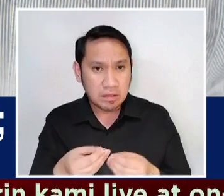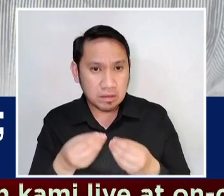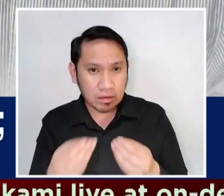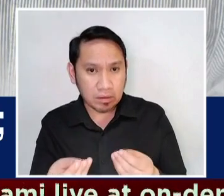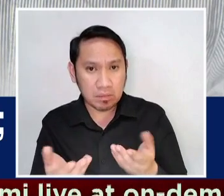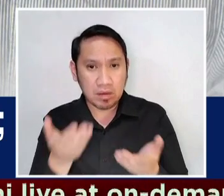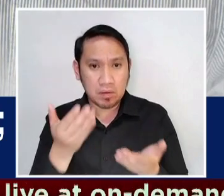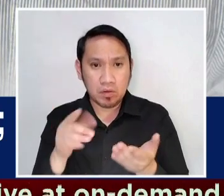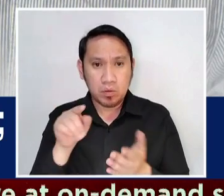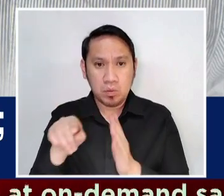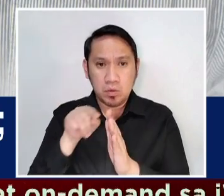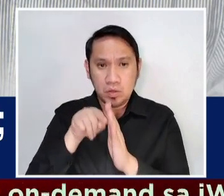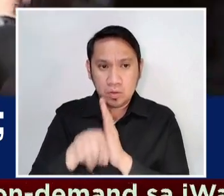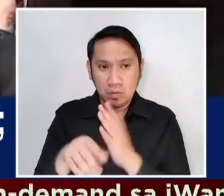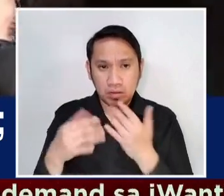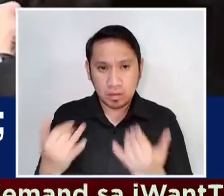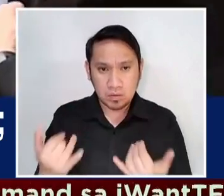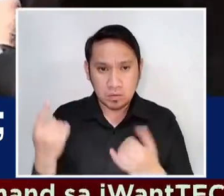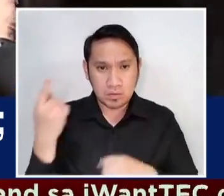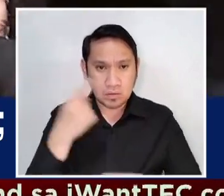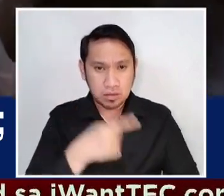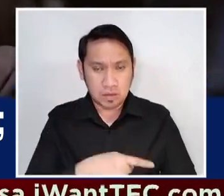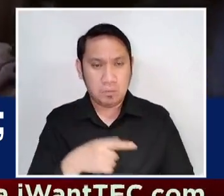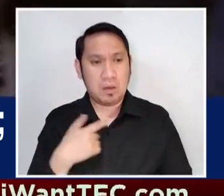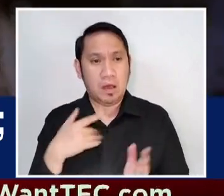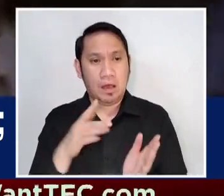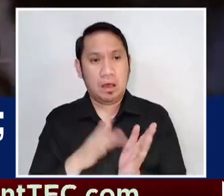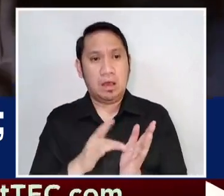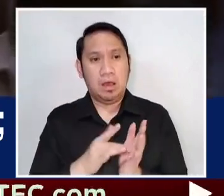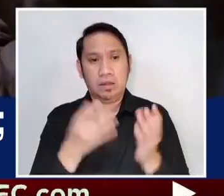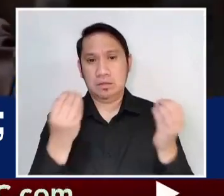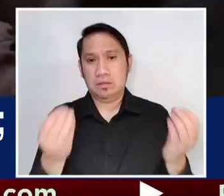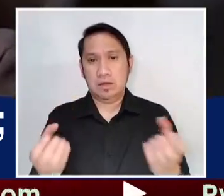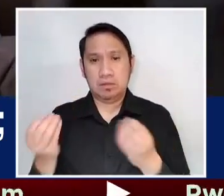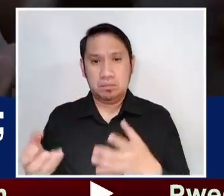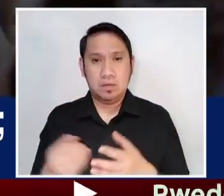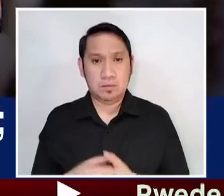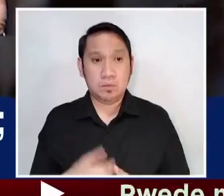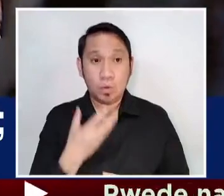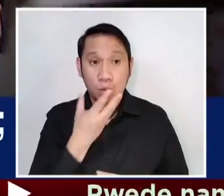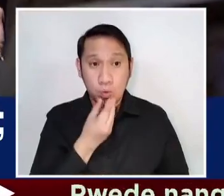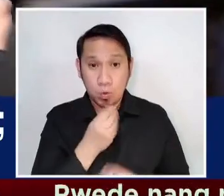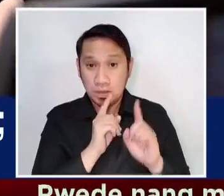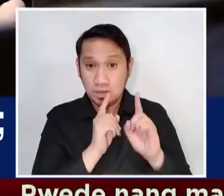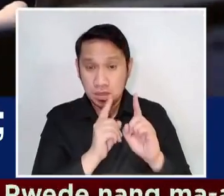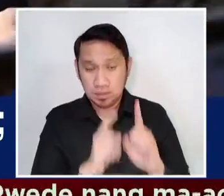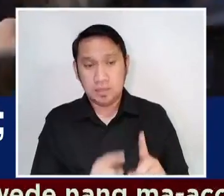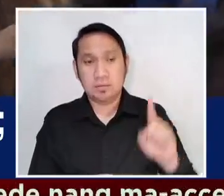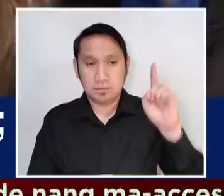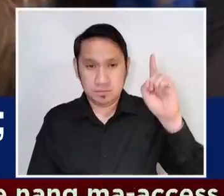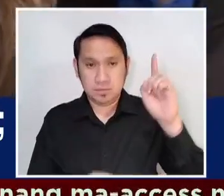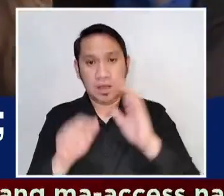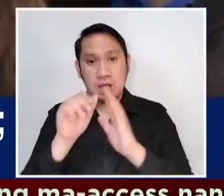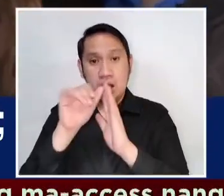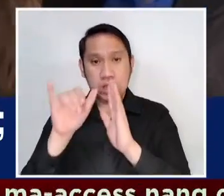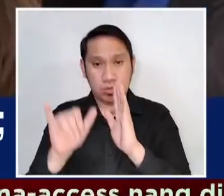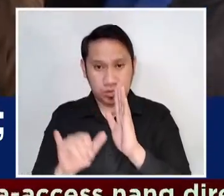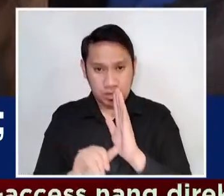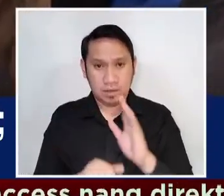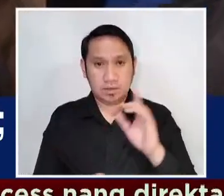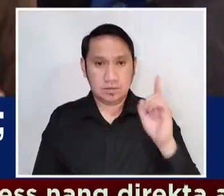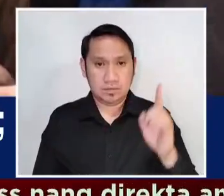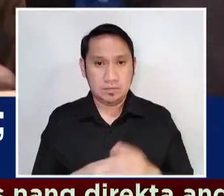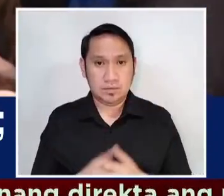sa'yo, baka mamatay na kayo ngayong araw na to. Ang dumalo para sa pamilya Mabasa ay ang tagapagsalita nilang si Attorney Berteny Causing